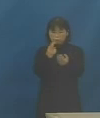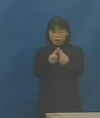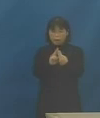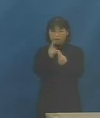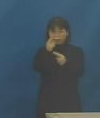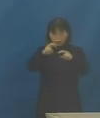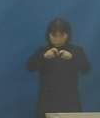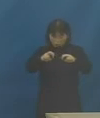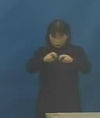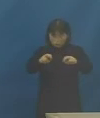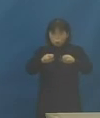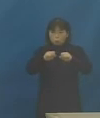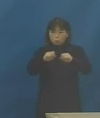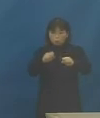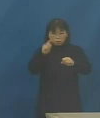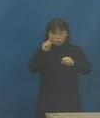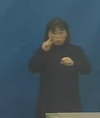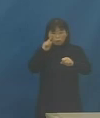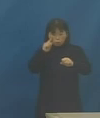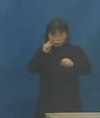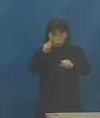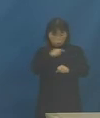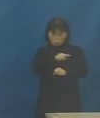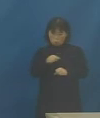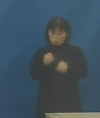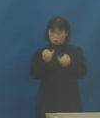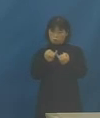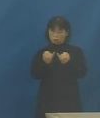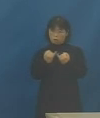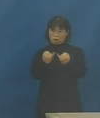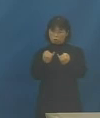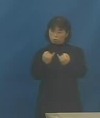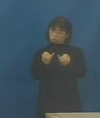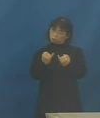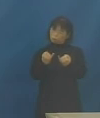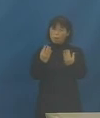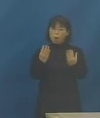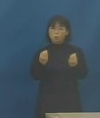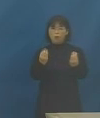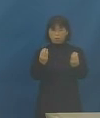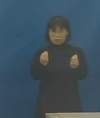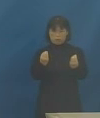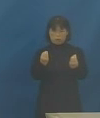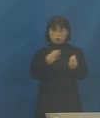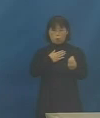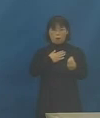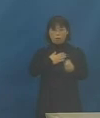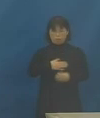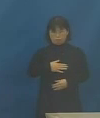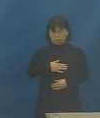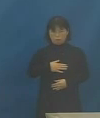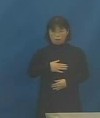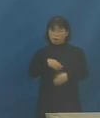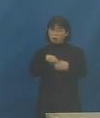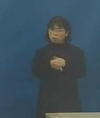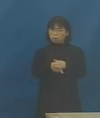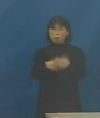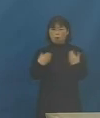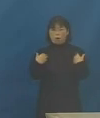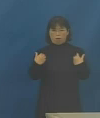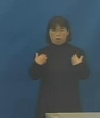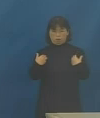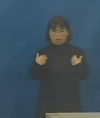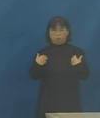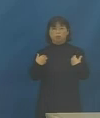解析をしたら良く似たものをっていうかまぁ同じものだったとデリーはよくわかりませんが